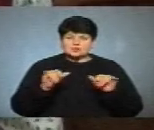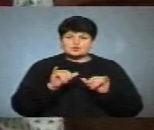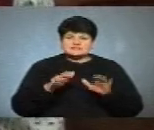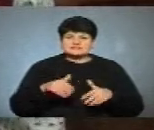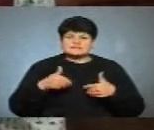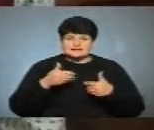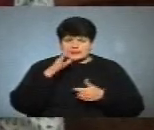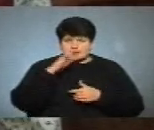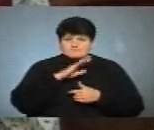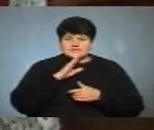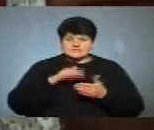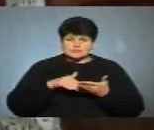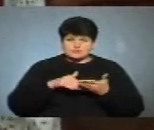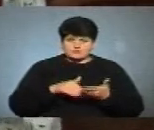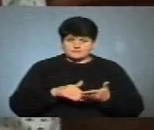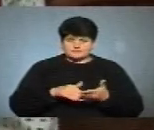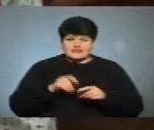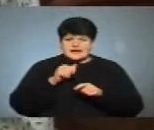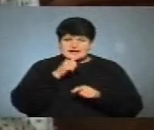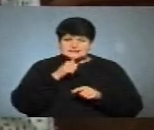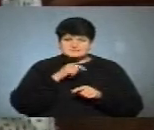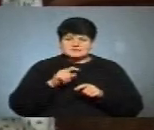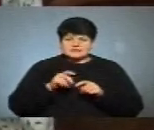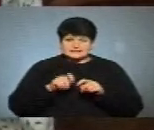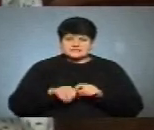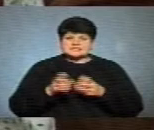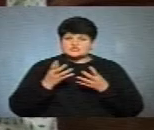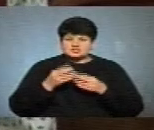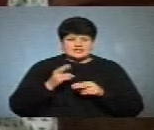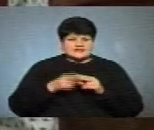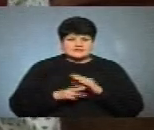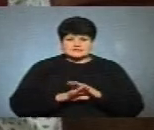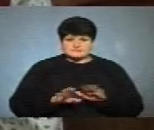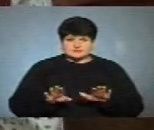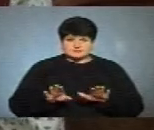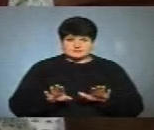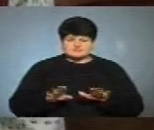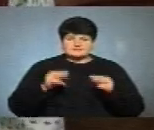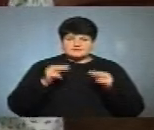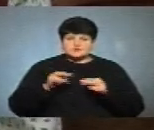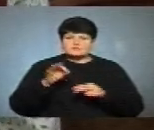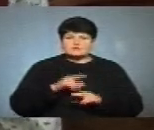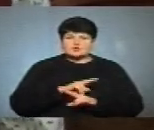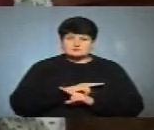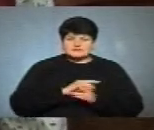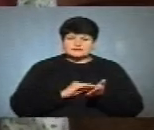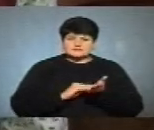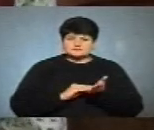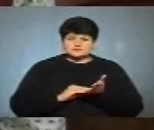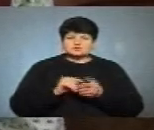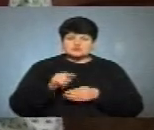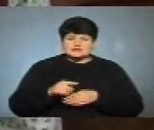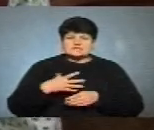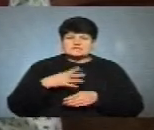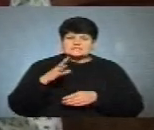зверталися батьки за допомогою. Експертиза в даному провадженні ще не завершена. В свідоцтві про смерть дитини вказано, що її